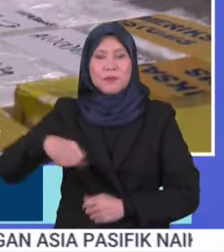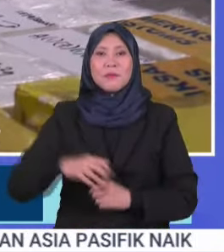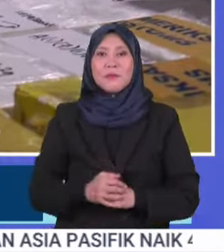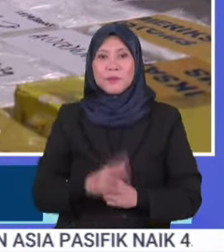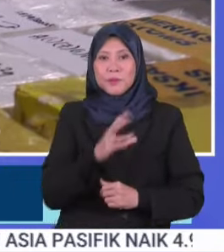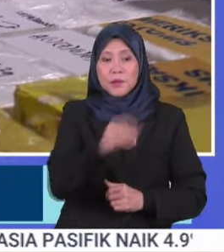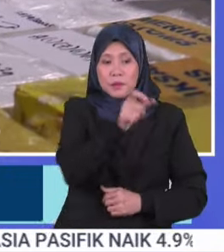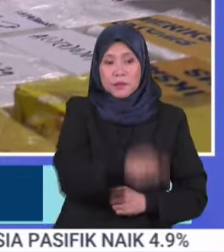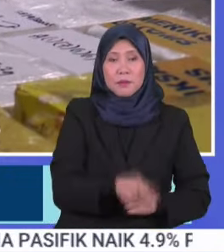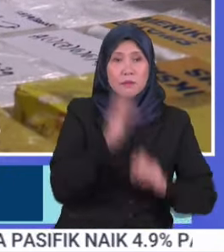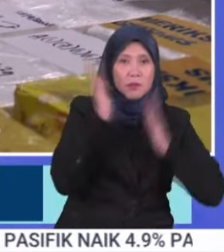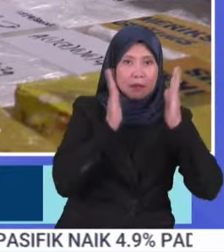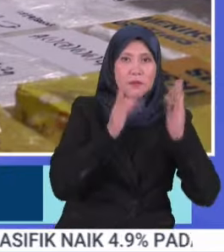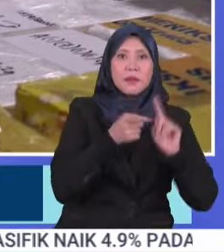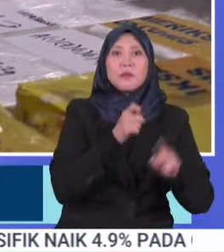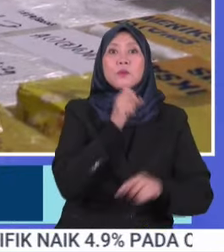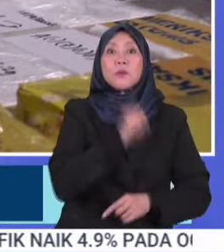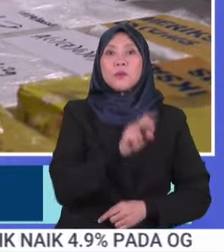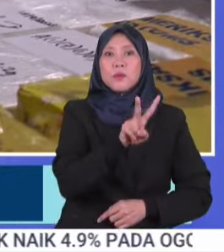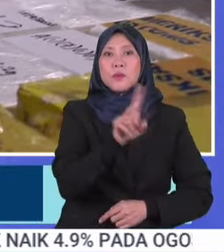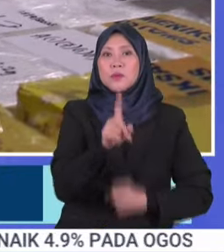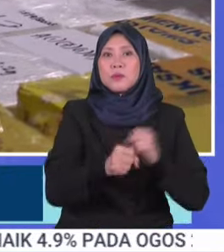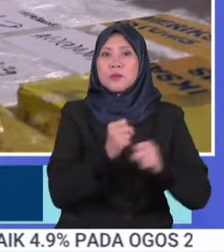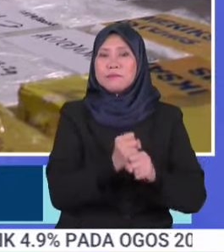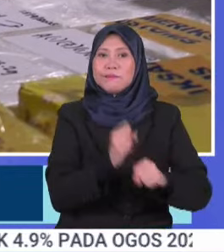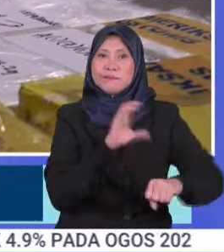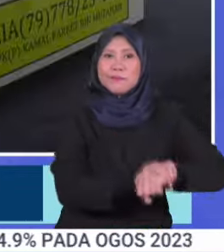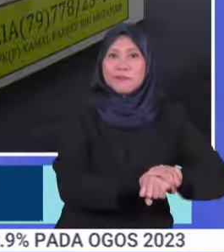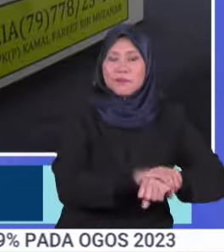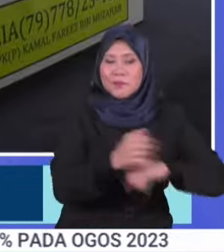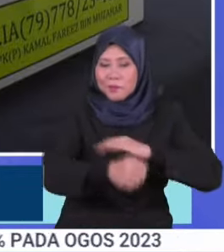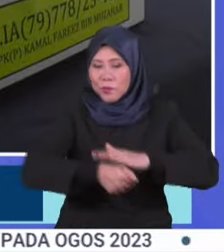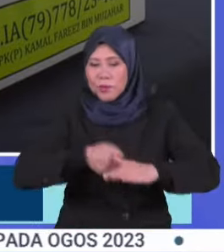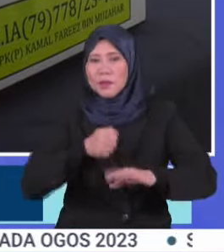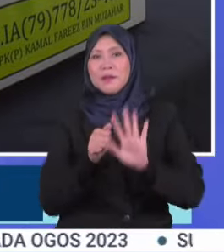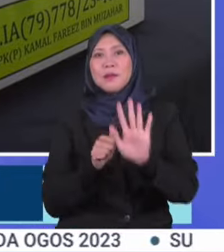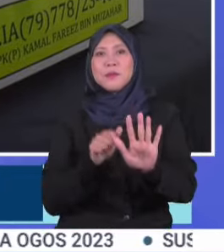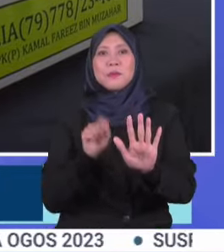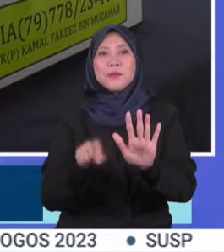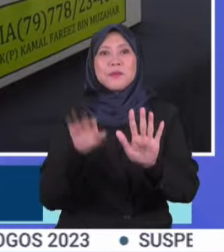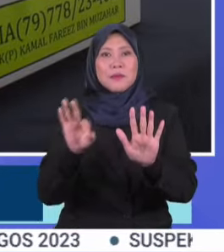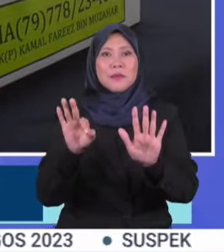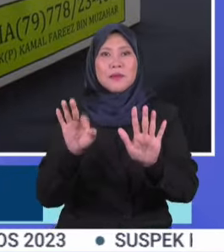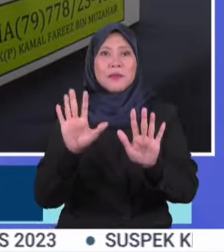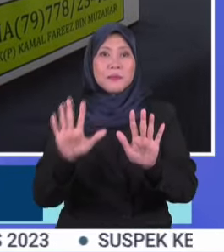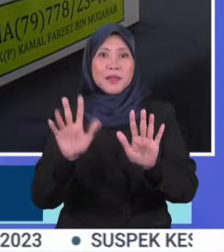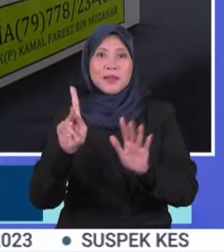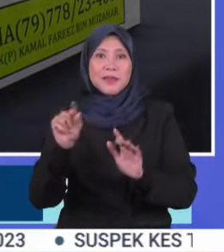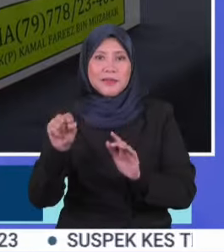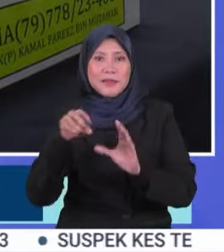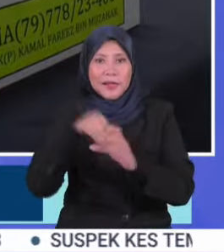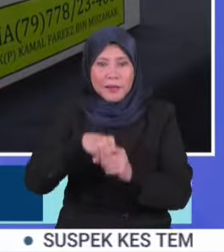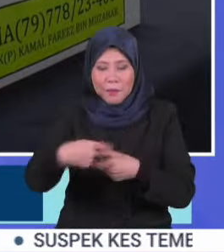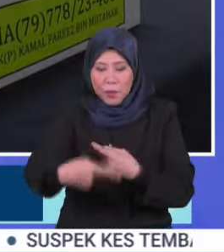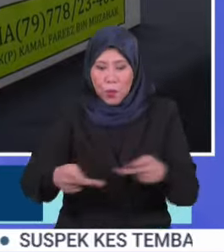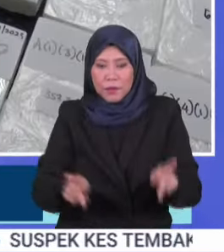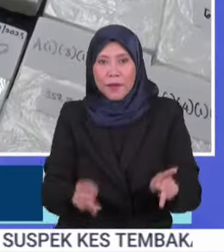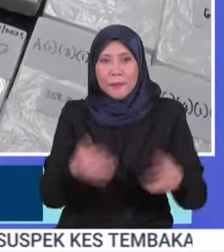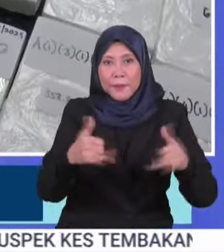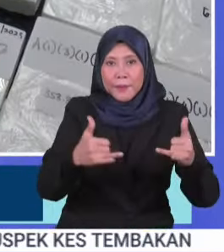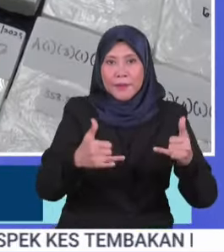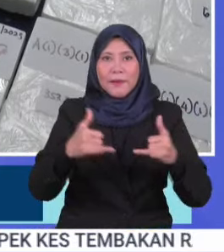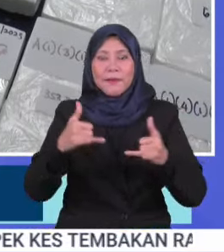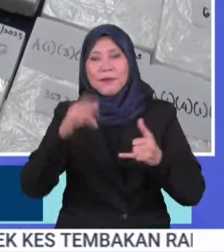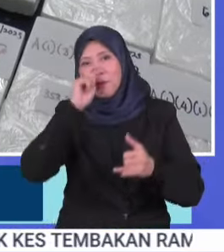seorang lagi warga tempatan berusia 21 tahun ditahan kerana sembunyikan 5.95 kilogram dadah dalam kotak permainan